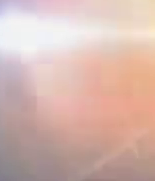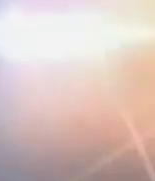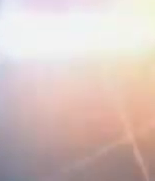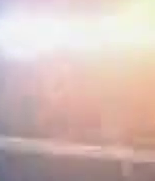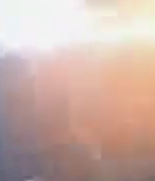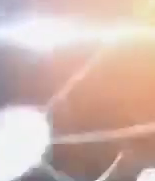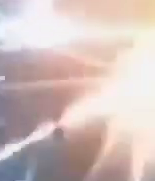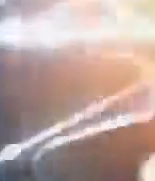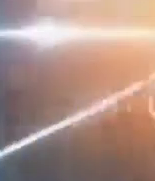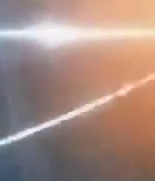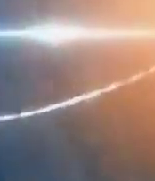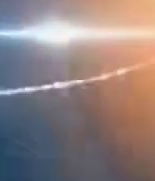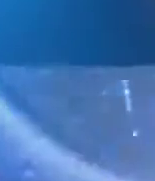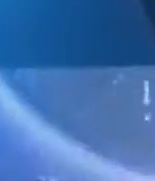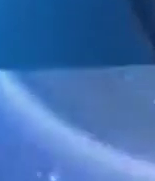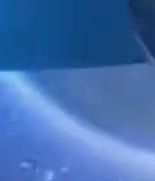Дякую.